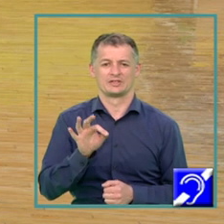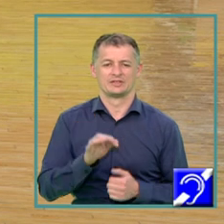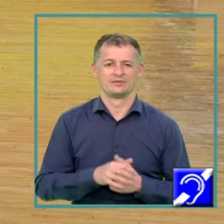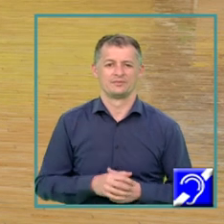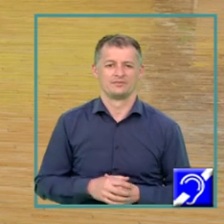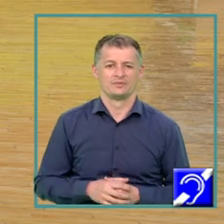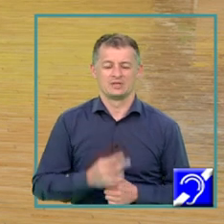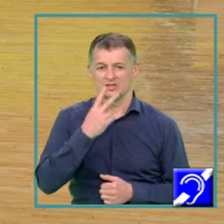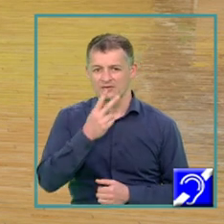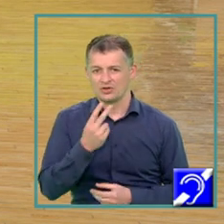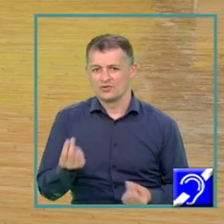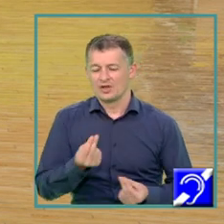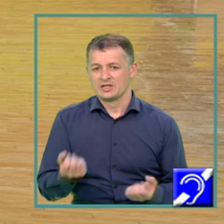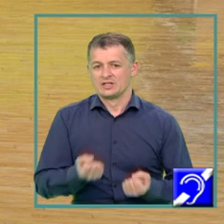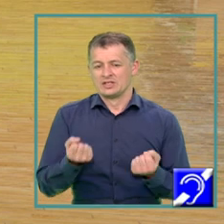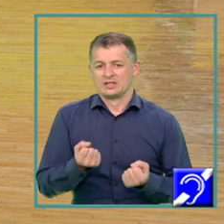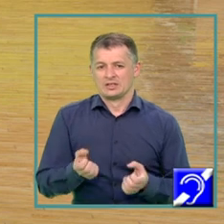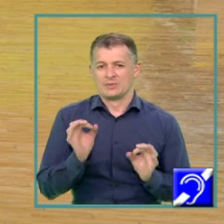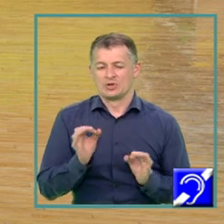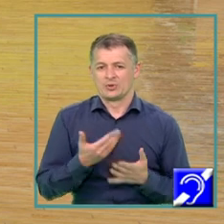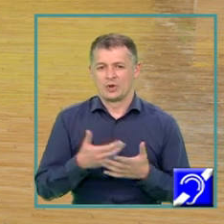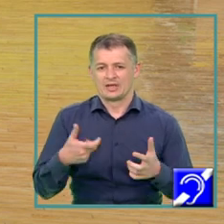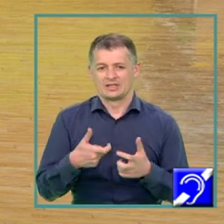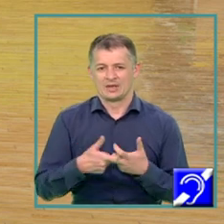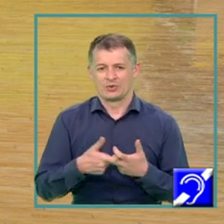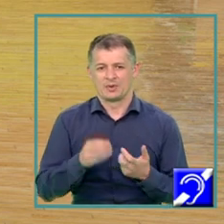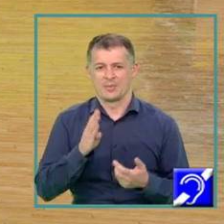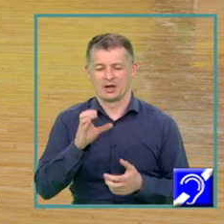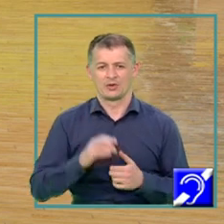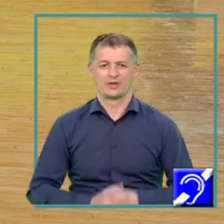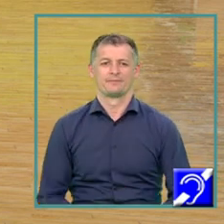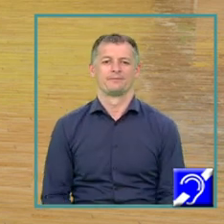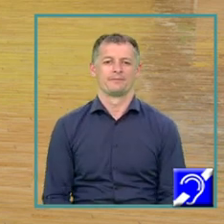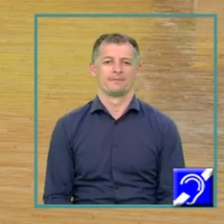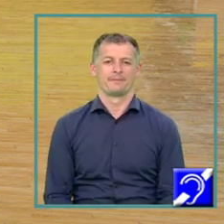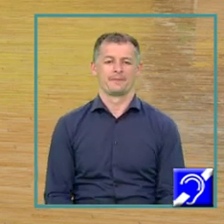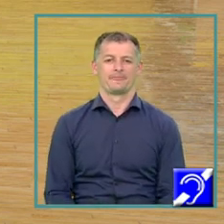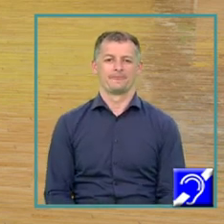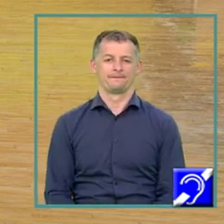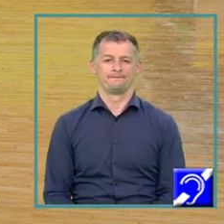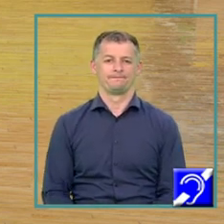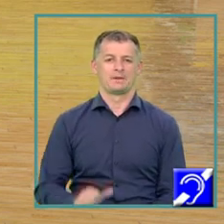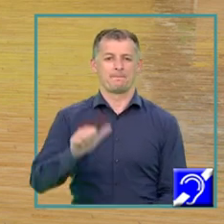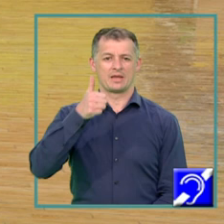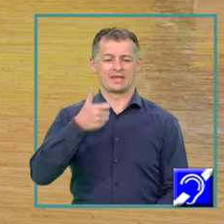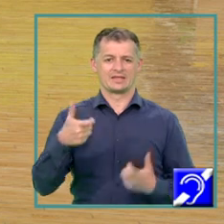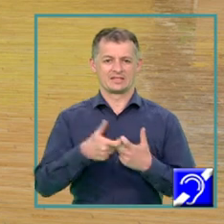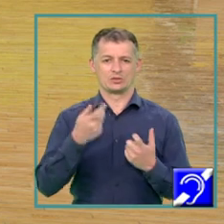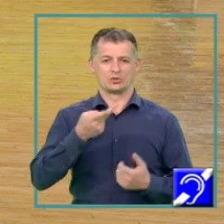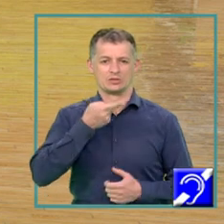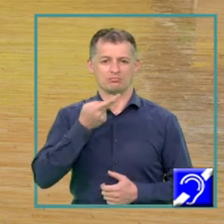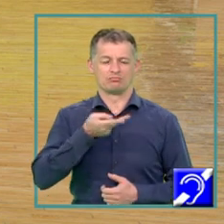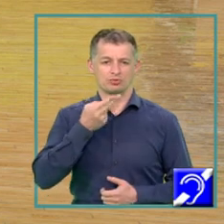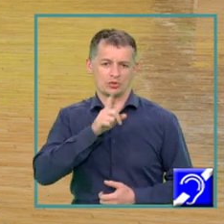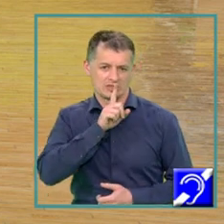vedem câteva exerciții specifice examenului de bacalaureat banii pe un exercițiu foarte simplu ni